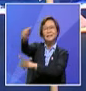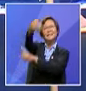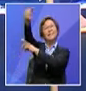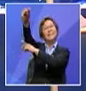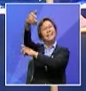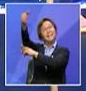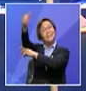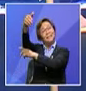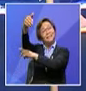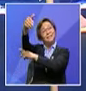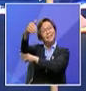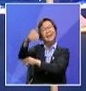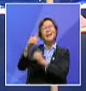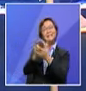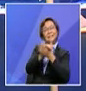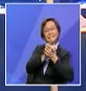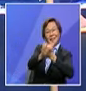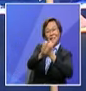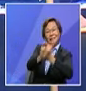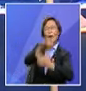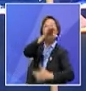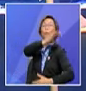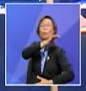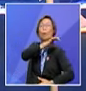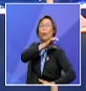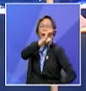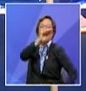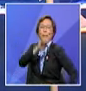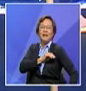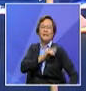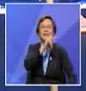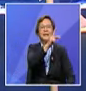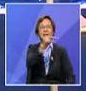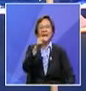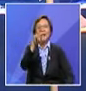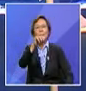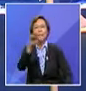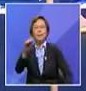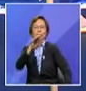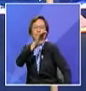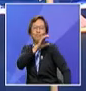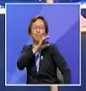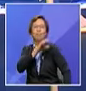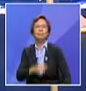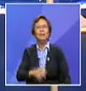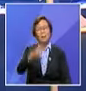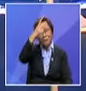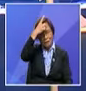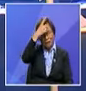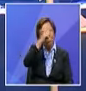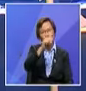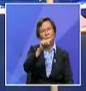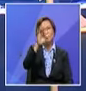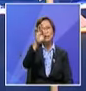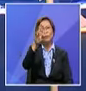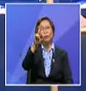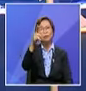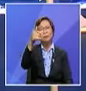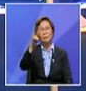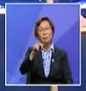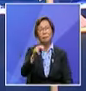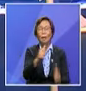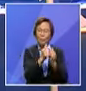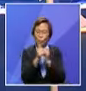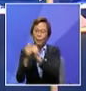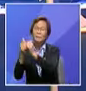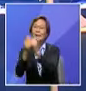Gemilang yang dipengerusikan oleh Yang Berhormat Menteri Komunikasi dan Multimedia Datuk Saifuddin Abdullah